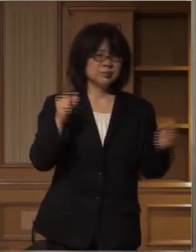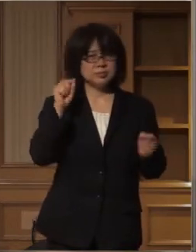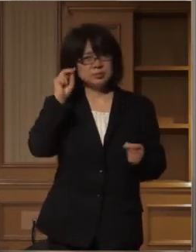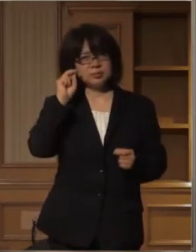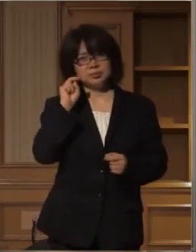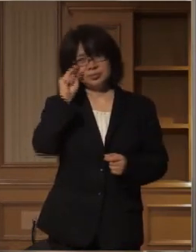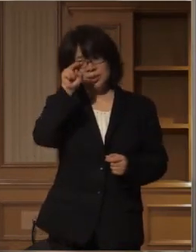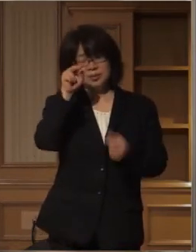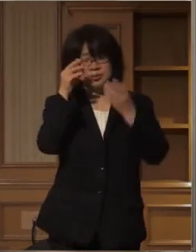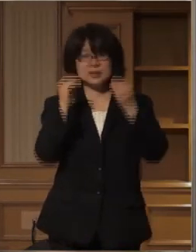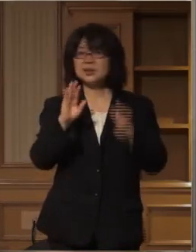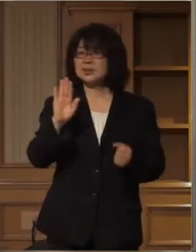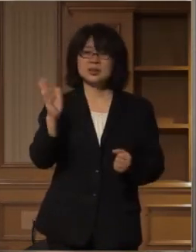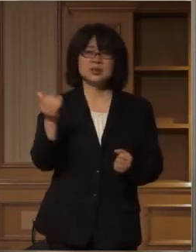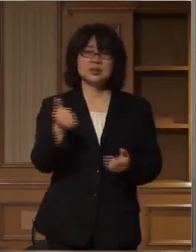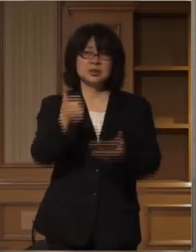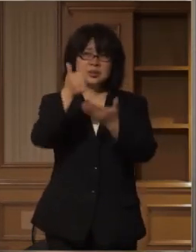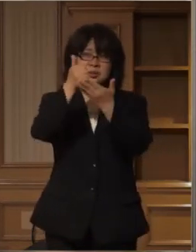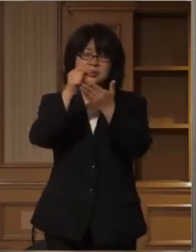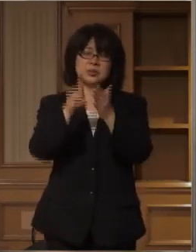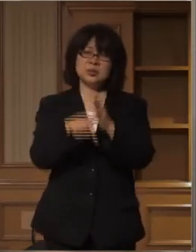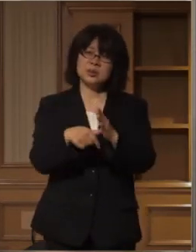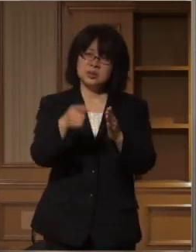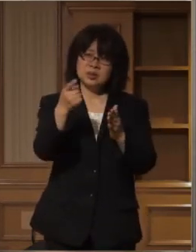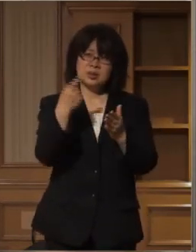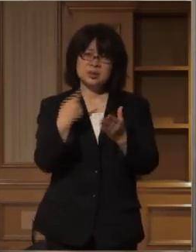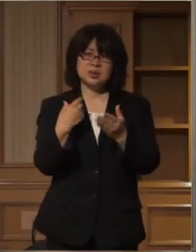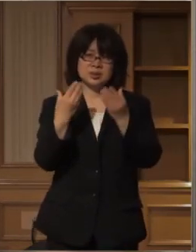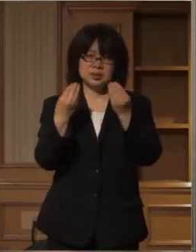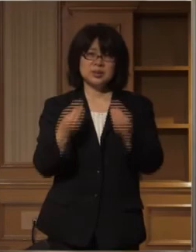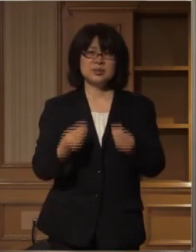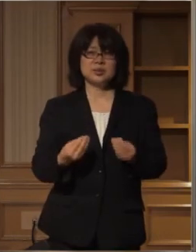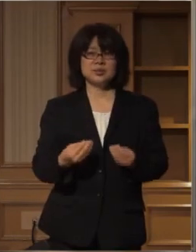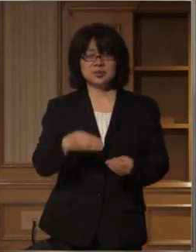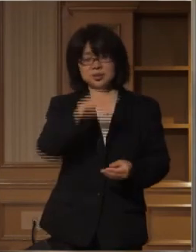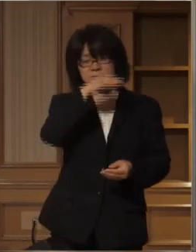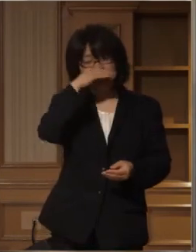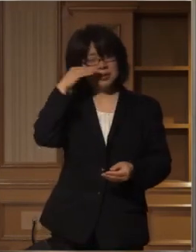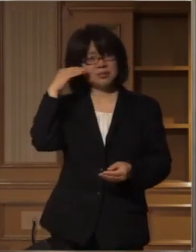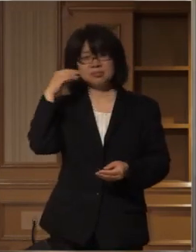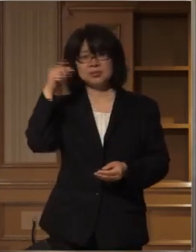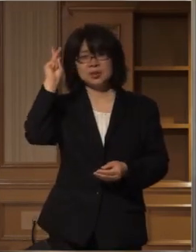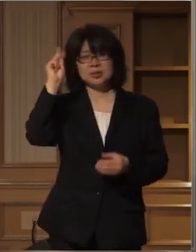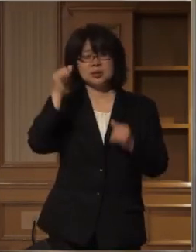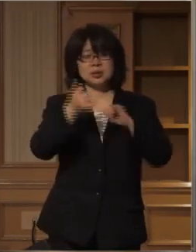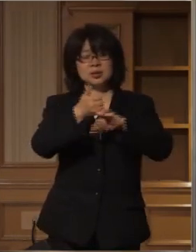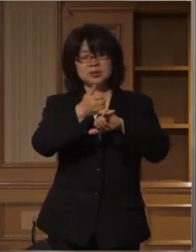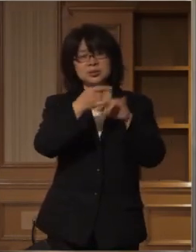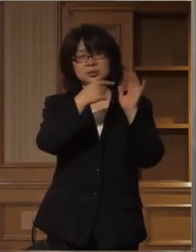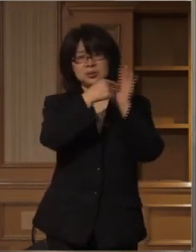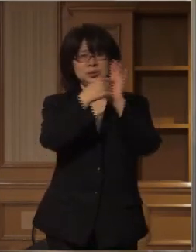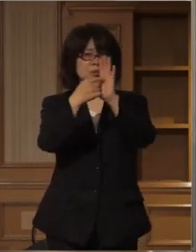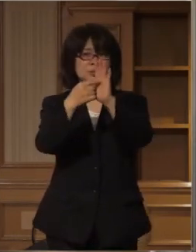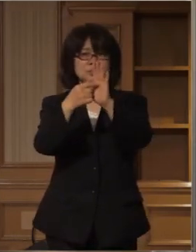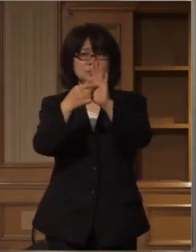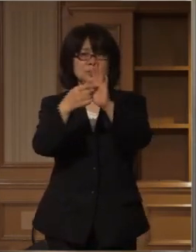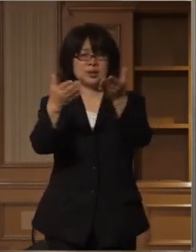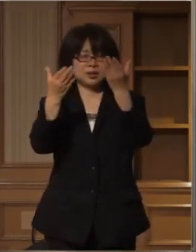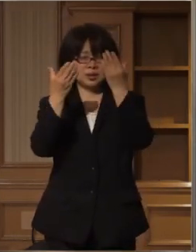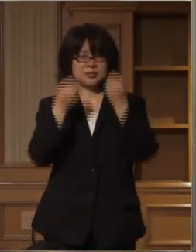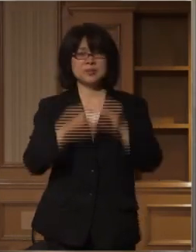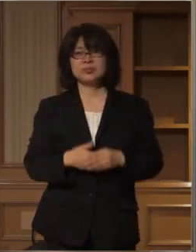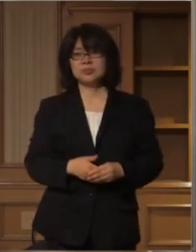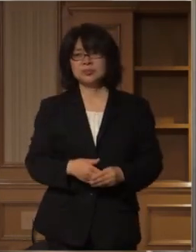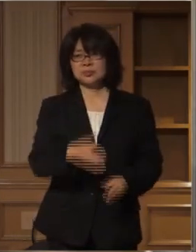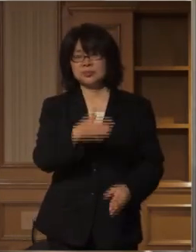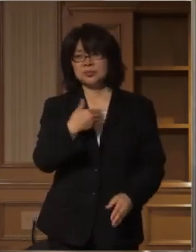まじい形でですね、約束の成就が与えられたわけですね。で私たちも今この御声に聞き従う